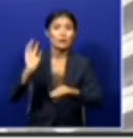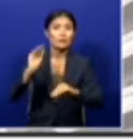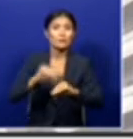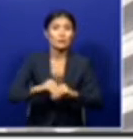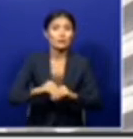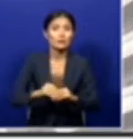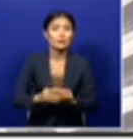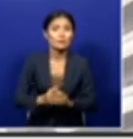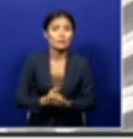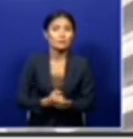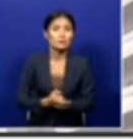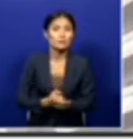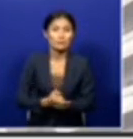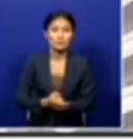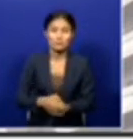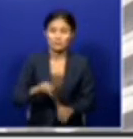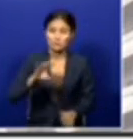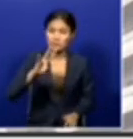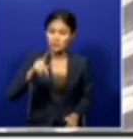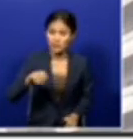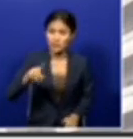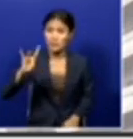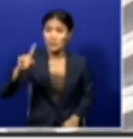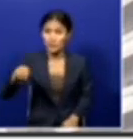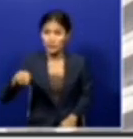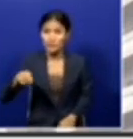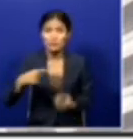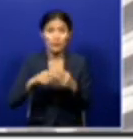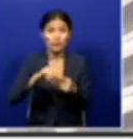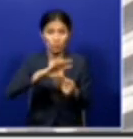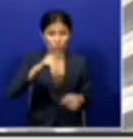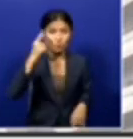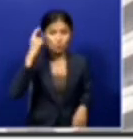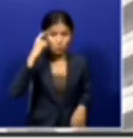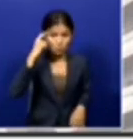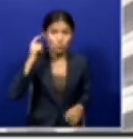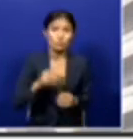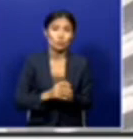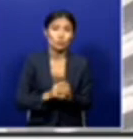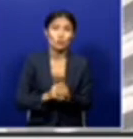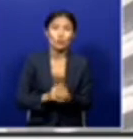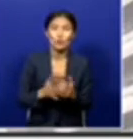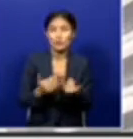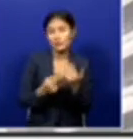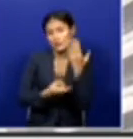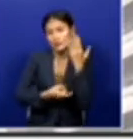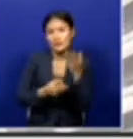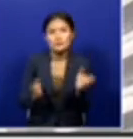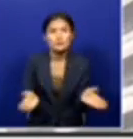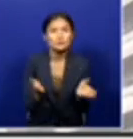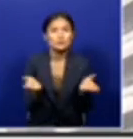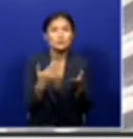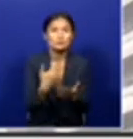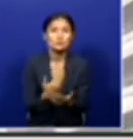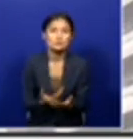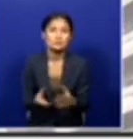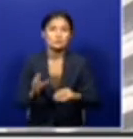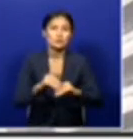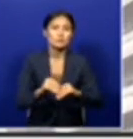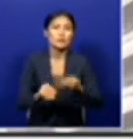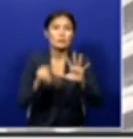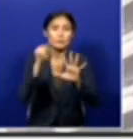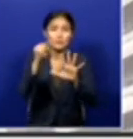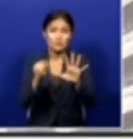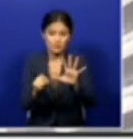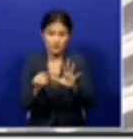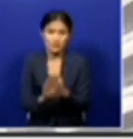ะแต่ทุกคนก็รู้ก็ทราบนะครับบอกว่าการสนับสนุนยางพาราเพิ่มเข้าไป